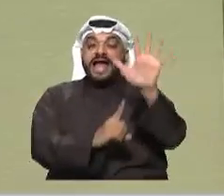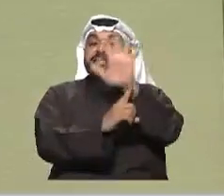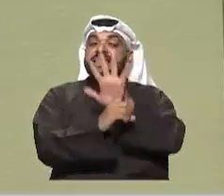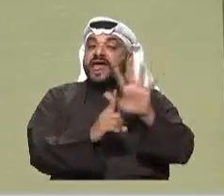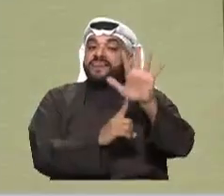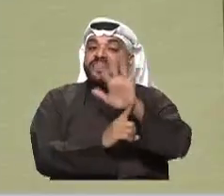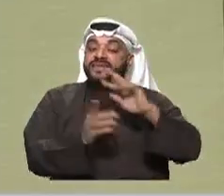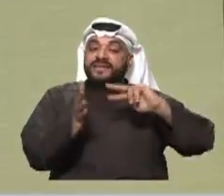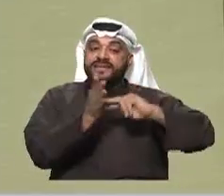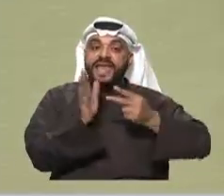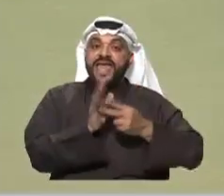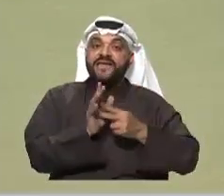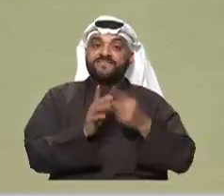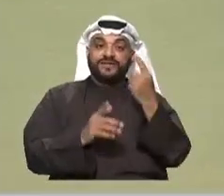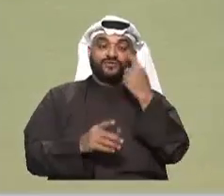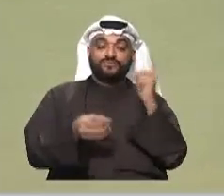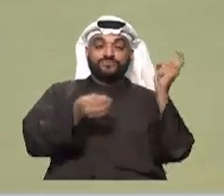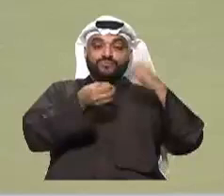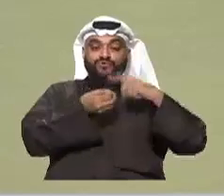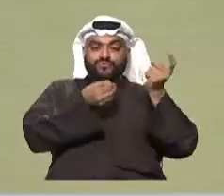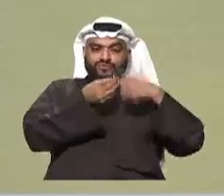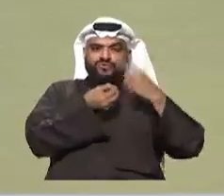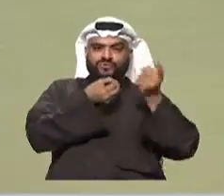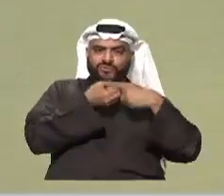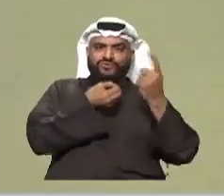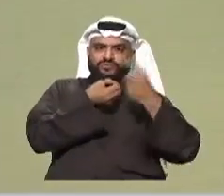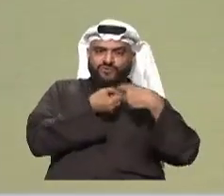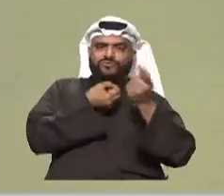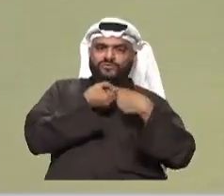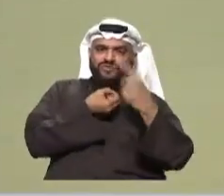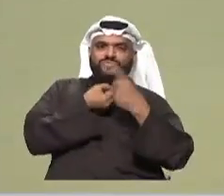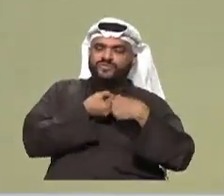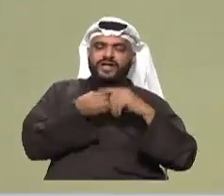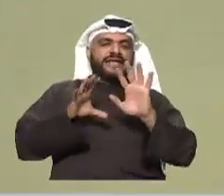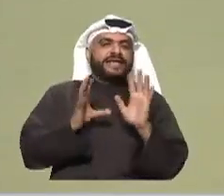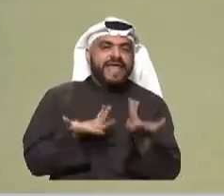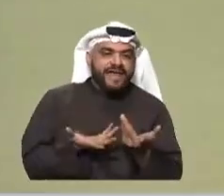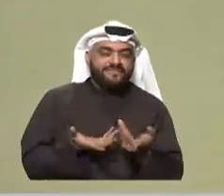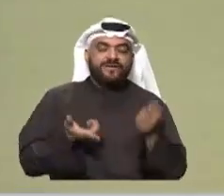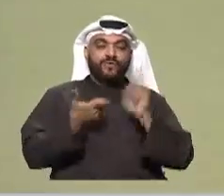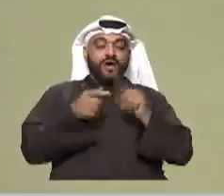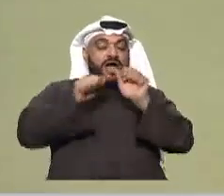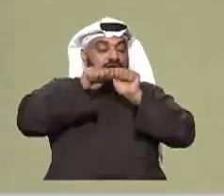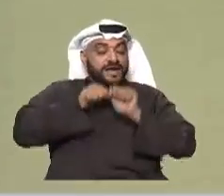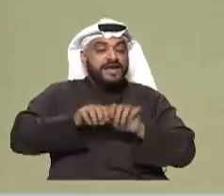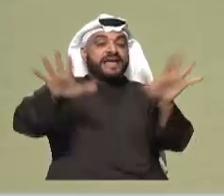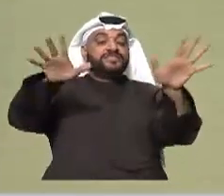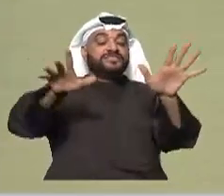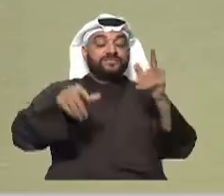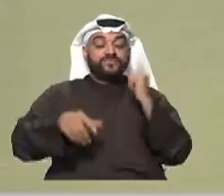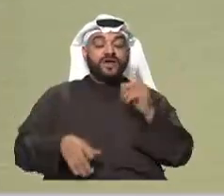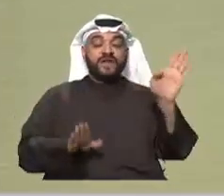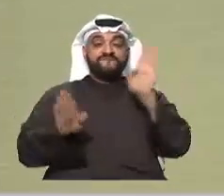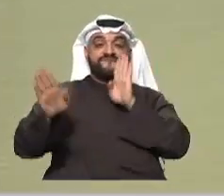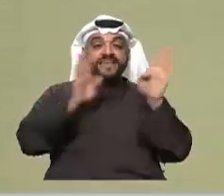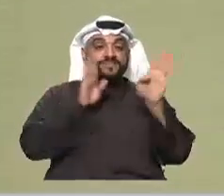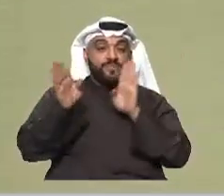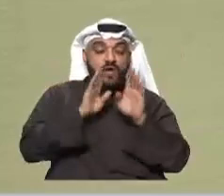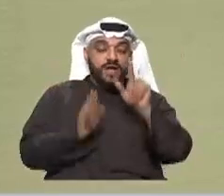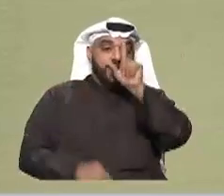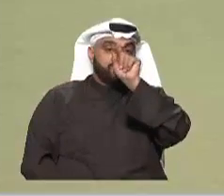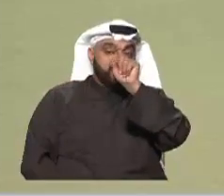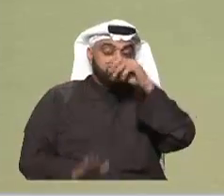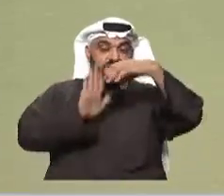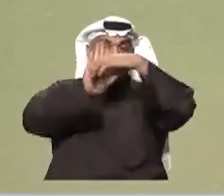عدد متابعين همم او المستخدمين برامج التواصل الاجتماعي في الفيسبوك وتويتر الانستغرام